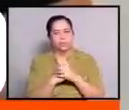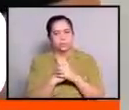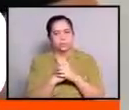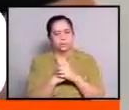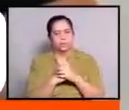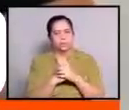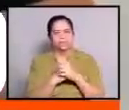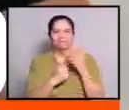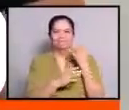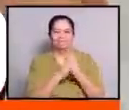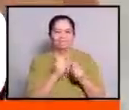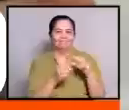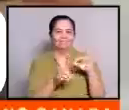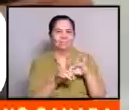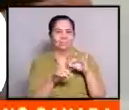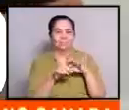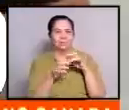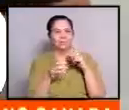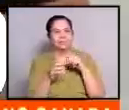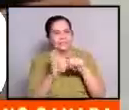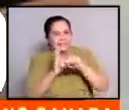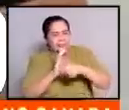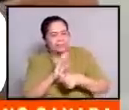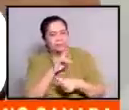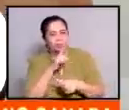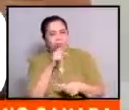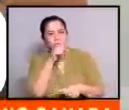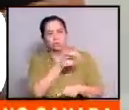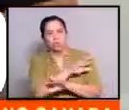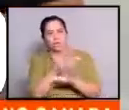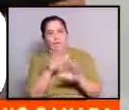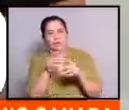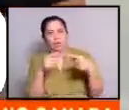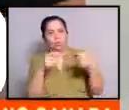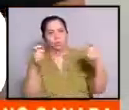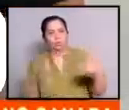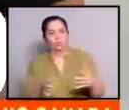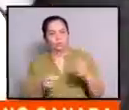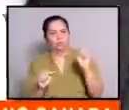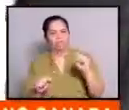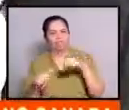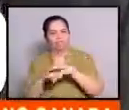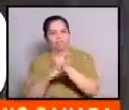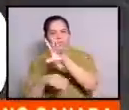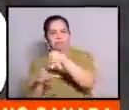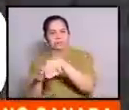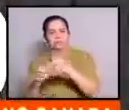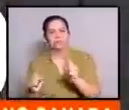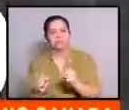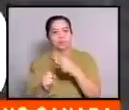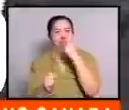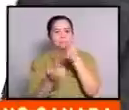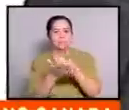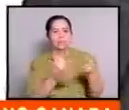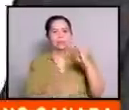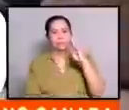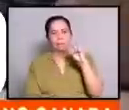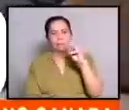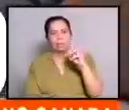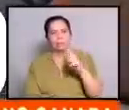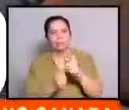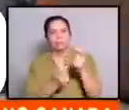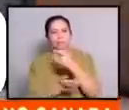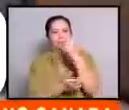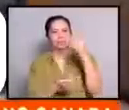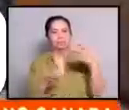talagang nawalan tayo ng boto, which is diniinan talaga na dapat walang oposisyon na makakapasok. Dahil sa pagkatalo ni Aquino at